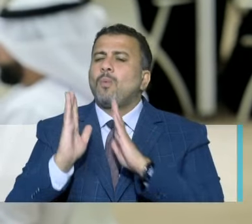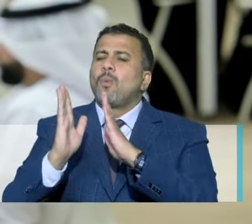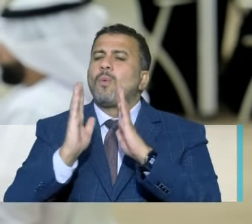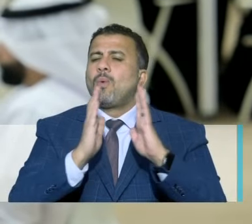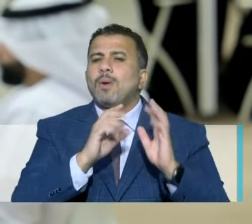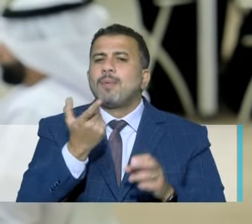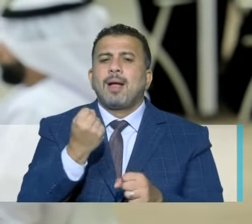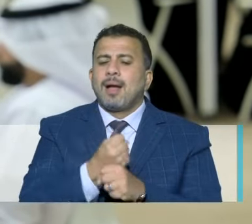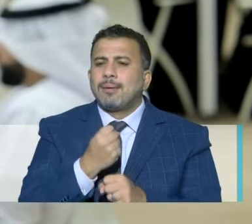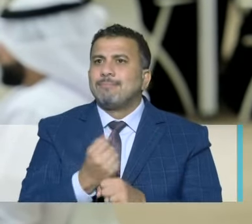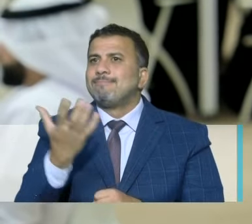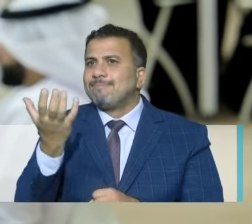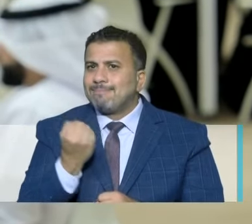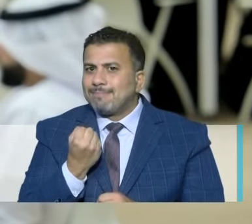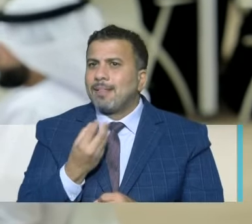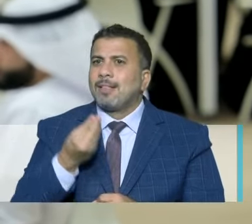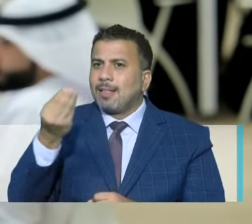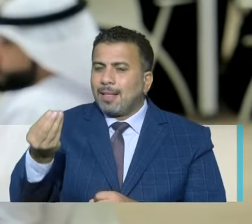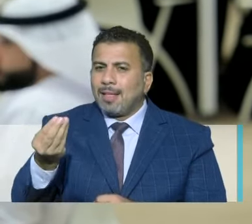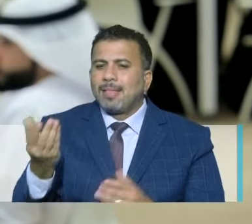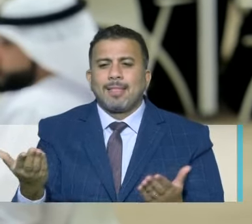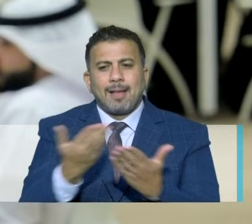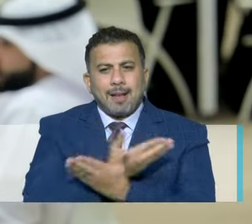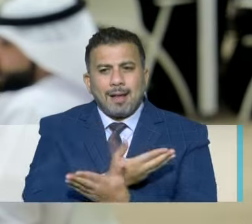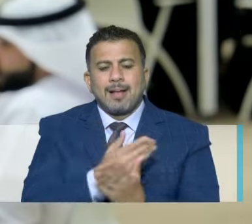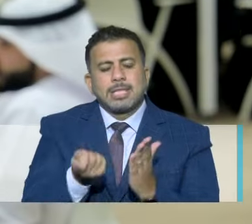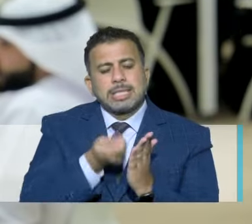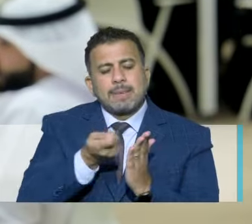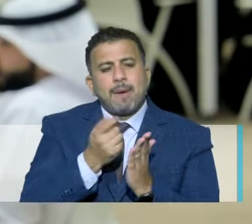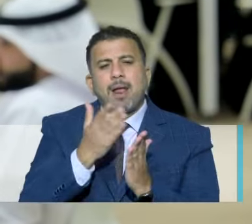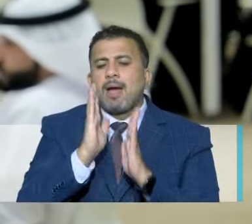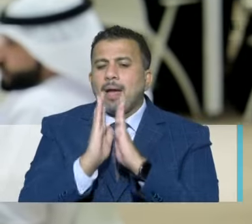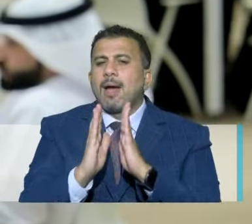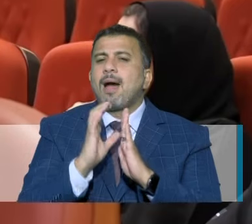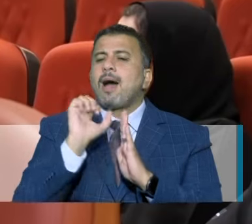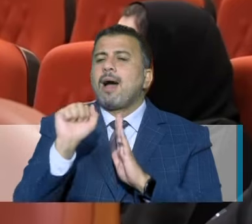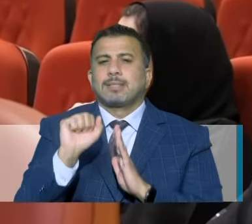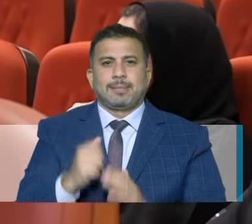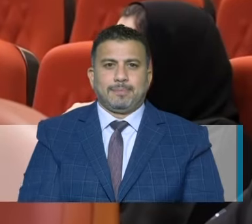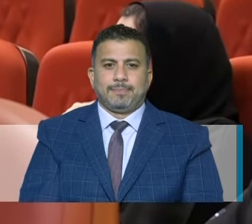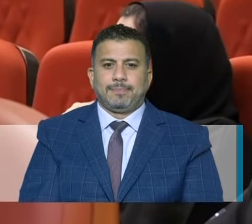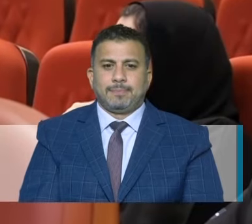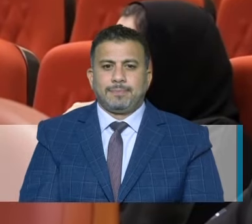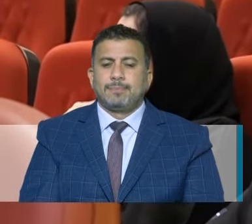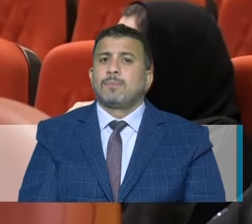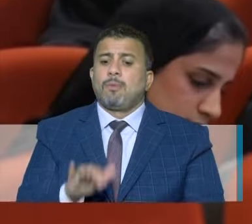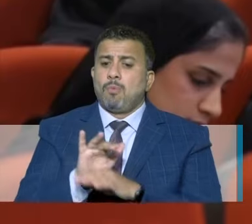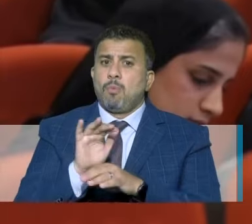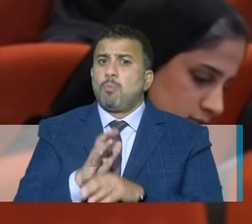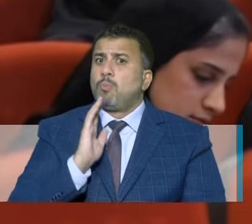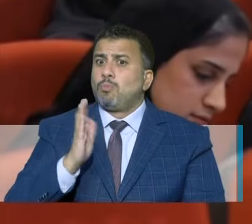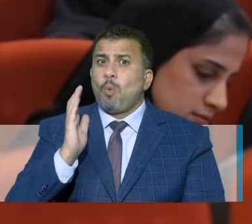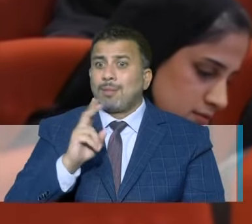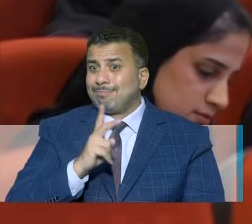الوثائق مثل عملية الاسترجاع والتحويل وطريقة تعبئة الاستمارات الخاصة بهذه العمليات. سلسلة الورش